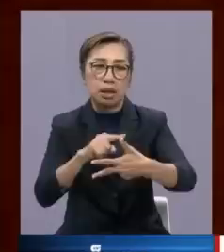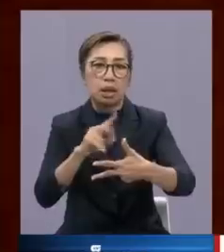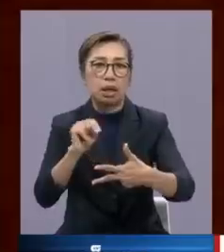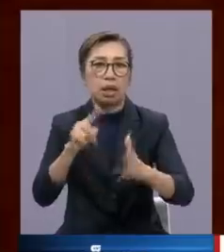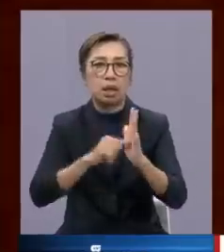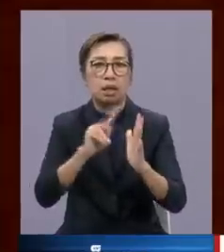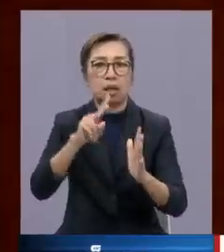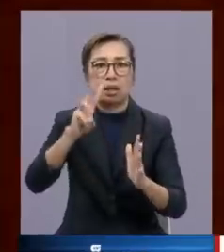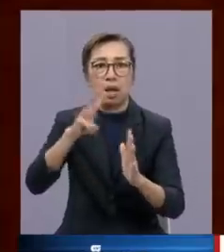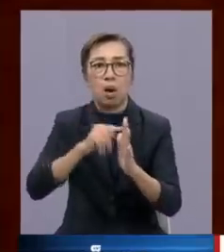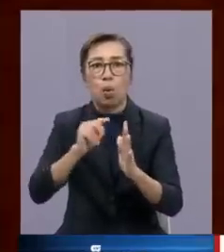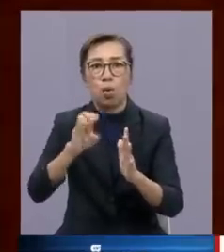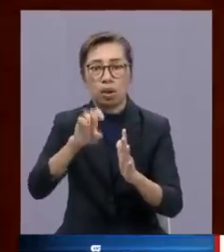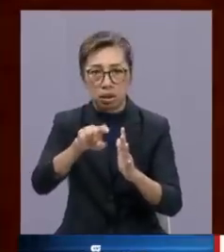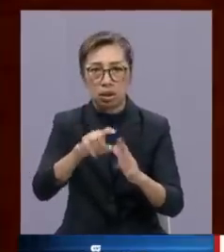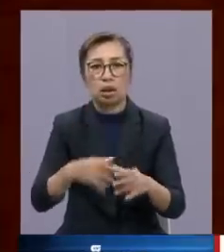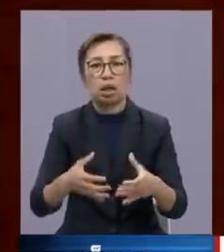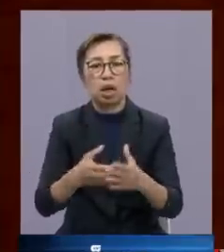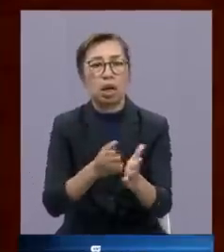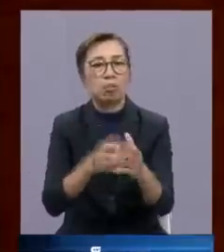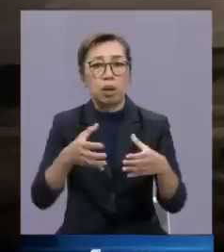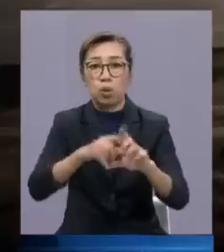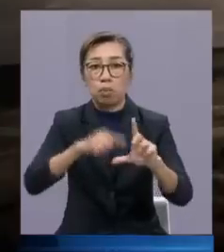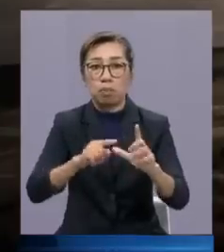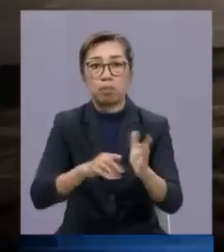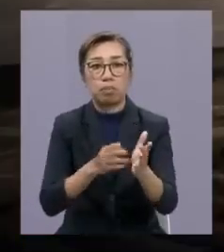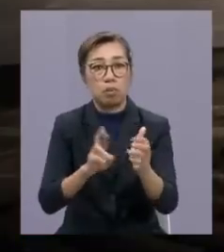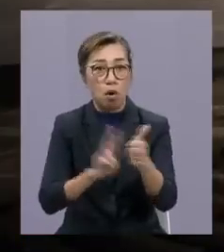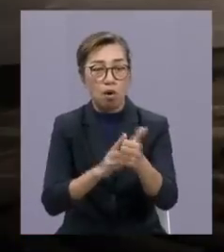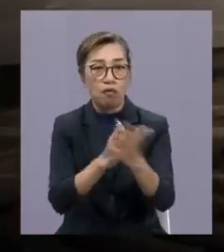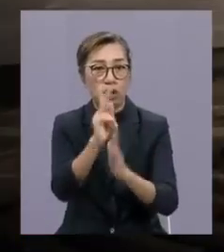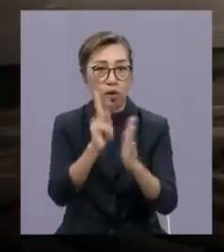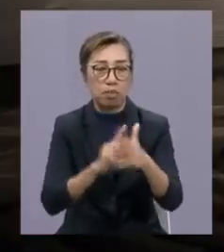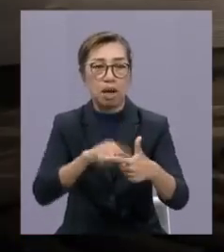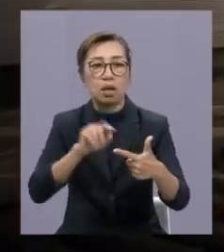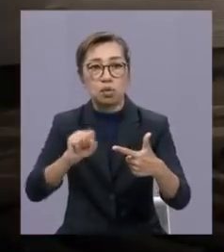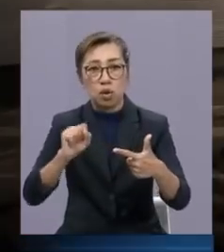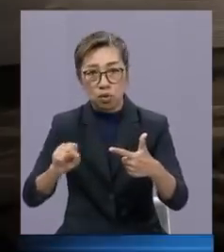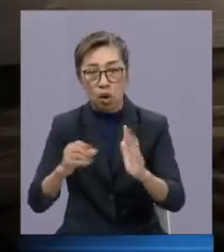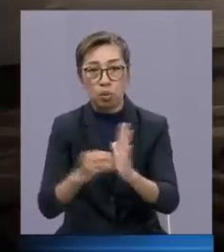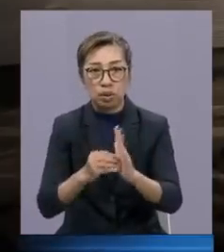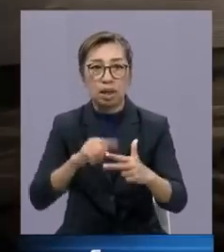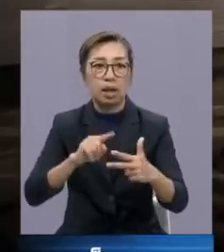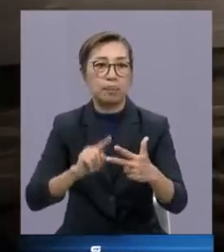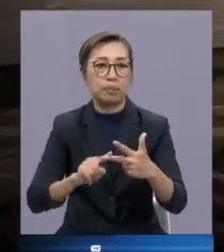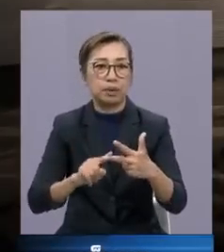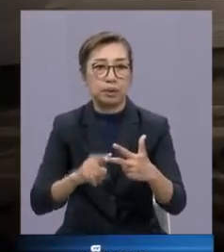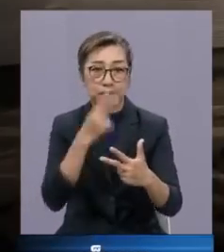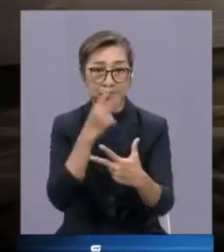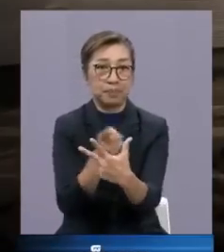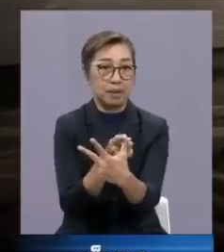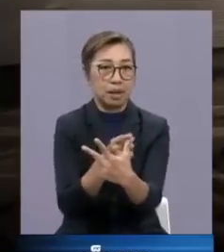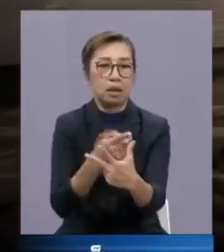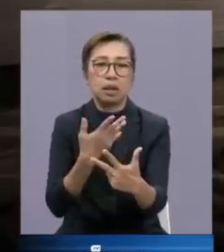ฒิบัวประทุมส.ส.บัญชีรายชื่อรองหัวหน้าพรรคฝ่ายกฎหมายคุณธีรัชชัยพันธุมาส.ส.กทม.รวมไปถึงคุณปฏิพั